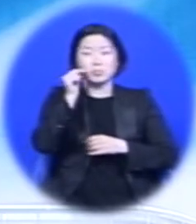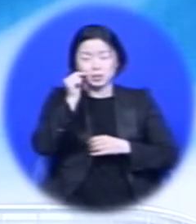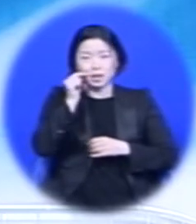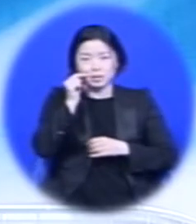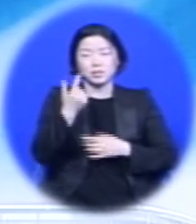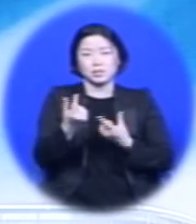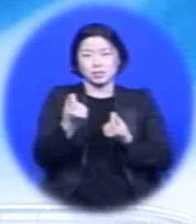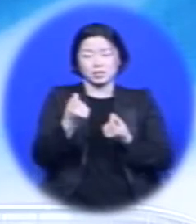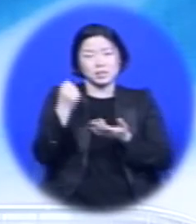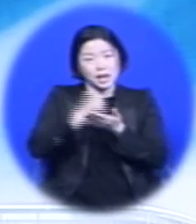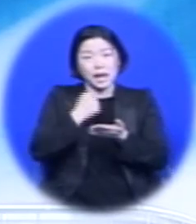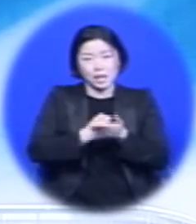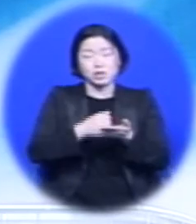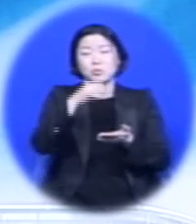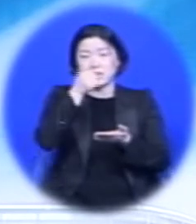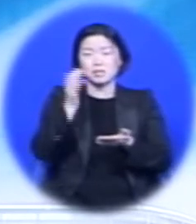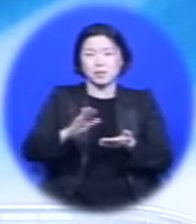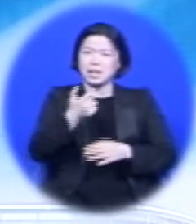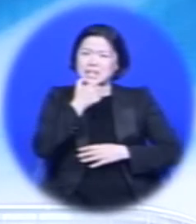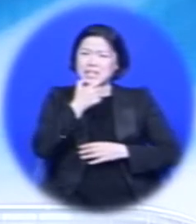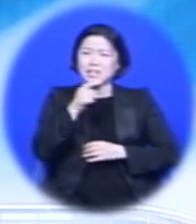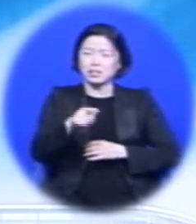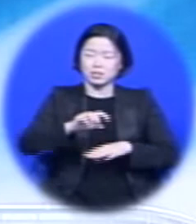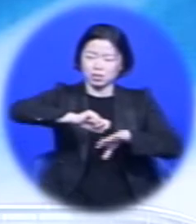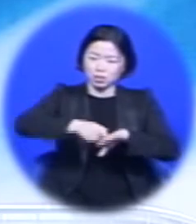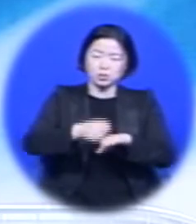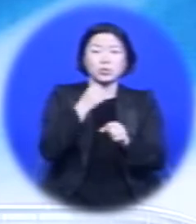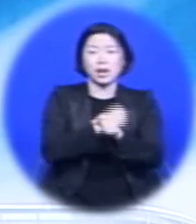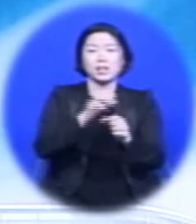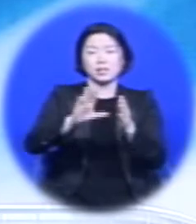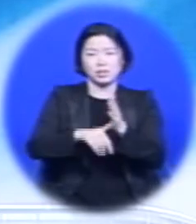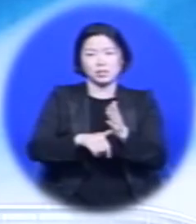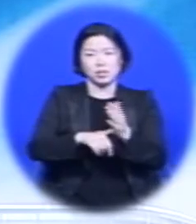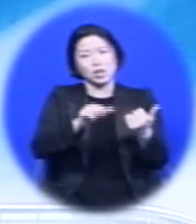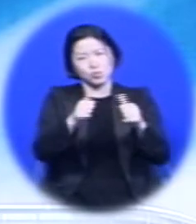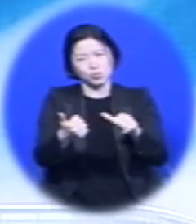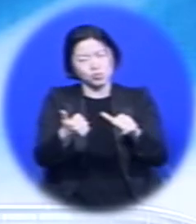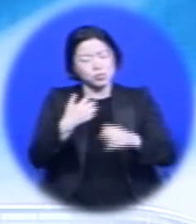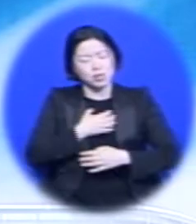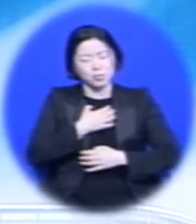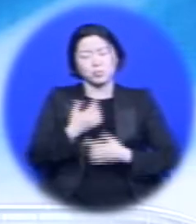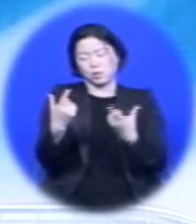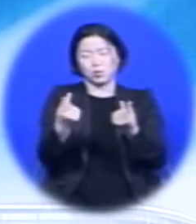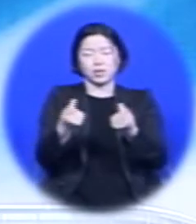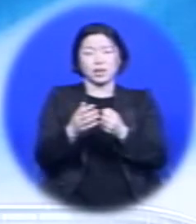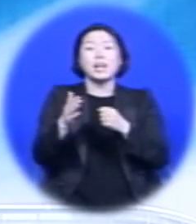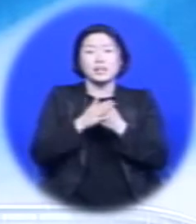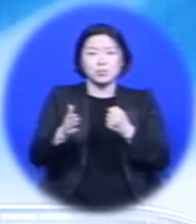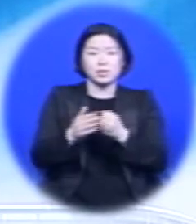좀 아쉬움이 있을 정도지만 싫은 것을 해야만 하는 경우는 이건 죽는 고통이다.